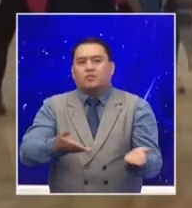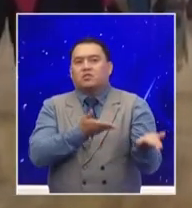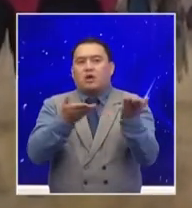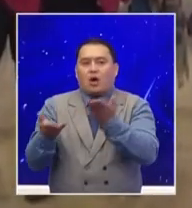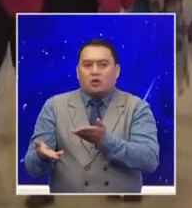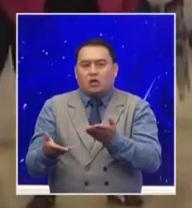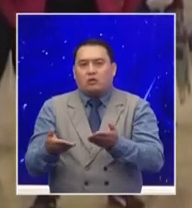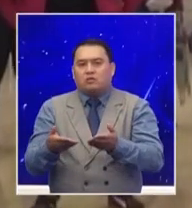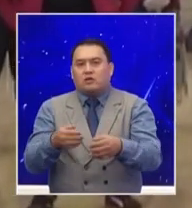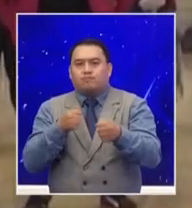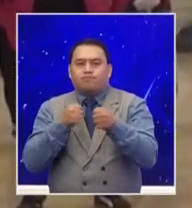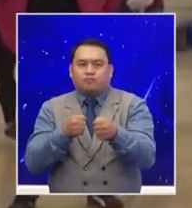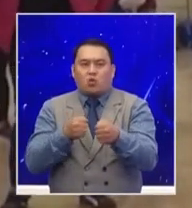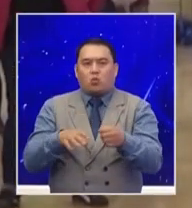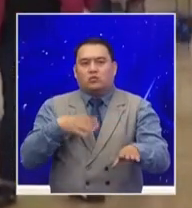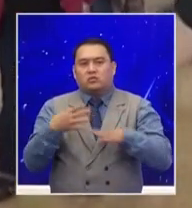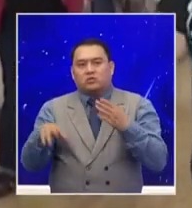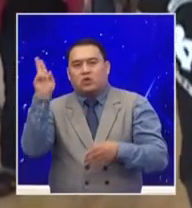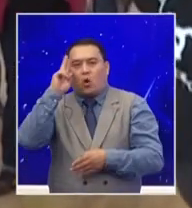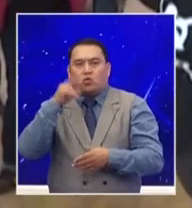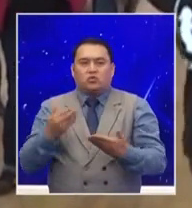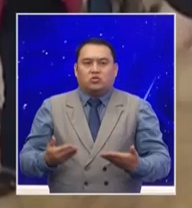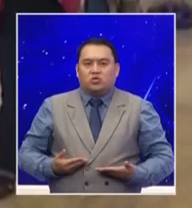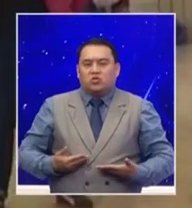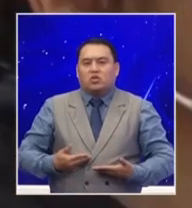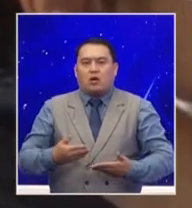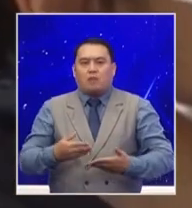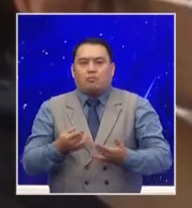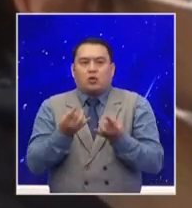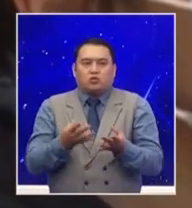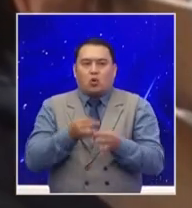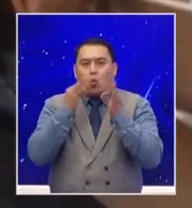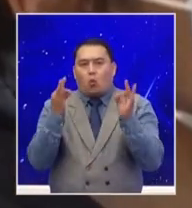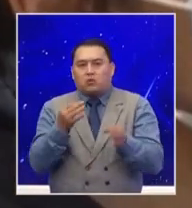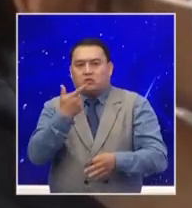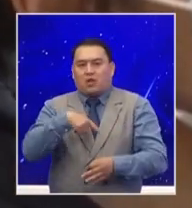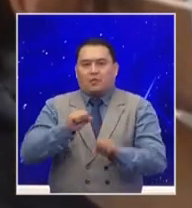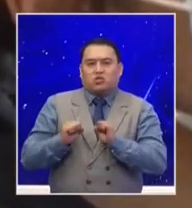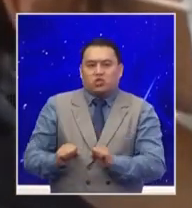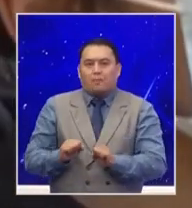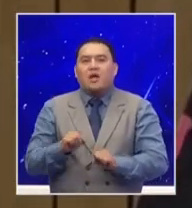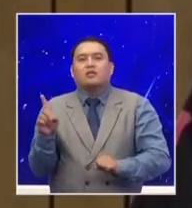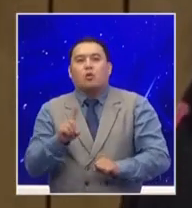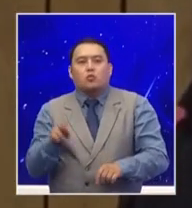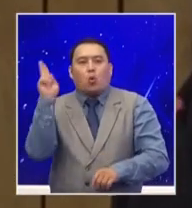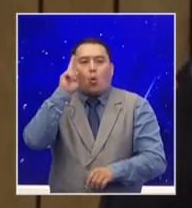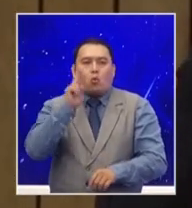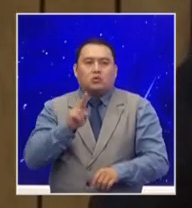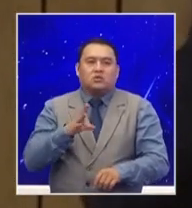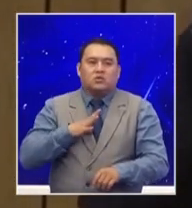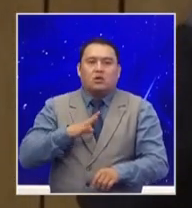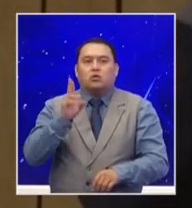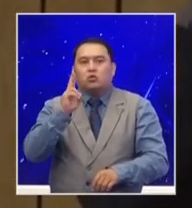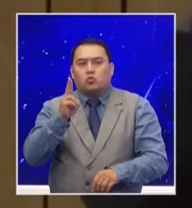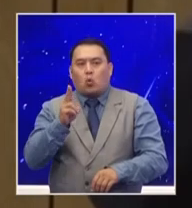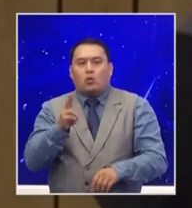специалистов по боевым искусствам, чтобы те научили жительниц Страсбурга простым приемам самозащиты. На курсы приходят в том числе и те,